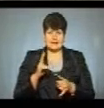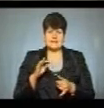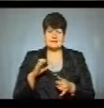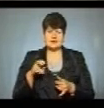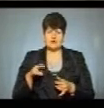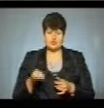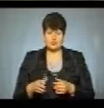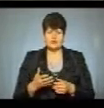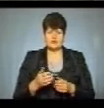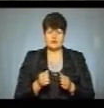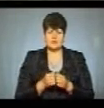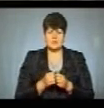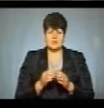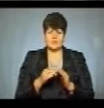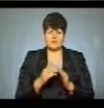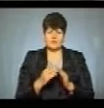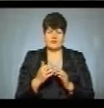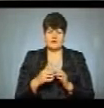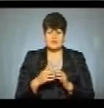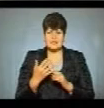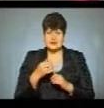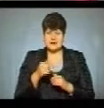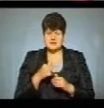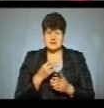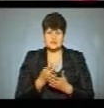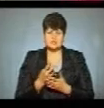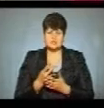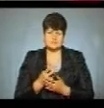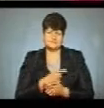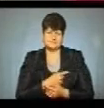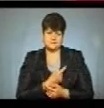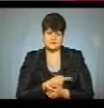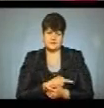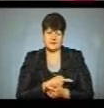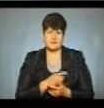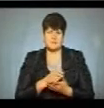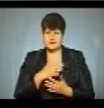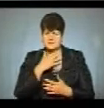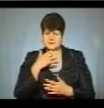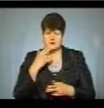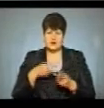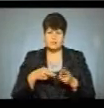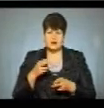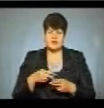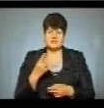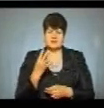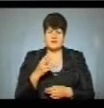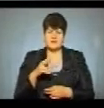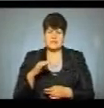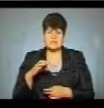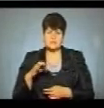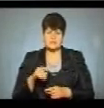липня, біля її будинку у Херсоні. Вона декілька місяців провела на лікарняному ліжку і перенесла низку операцій. 4 листопада